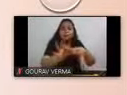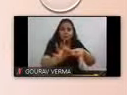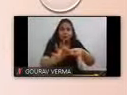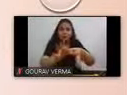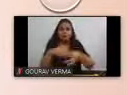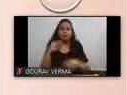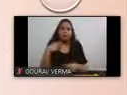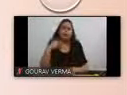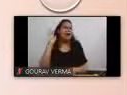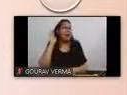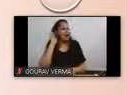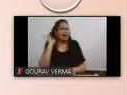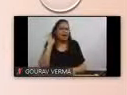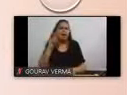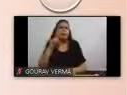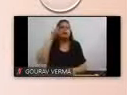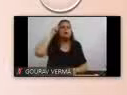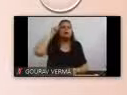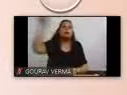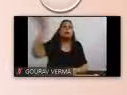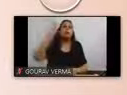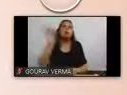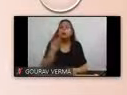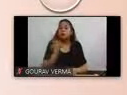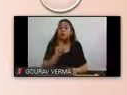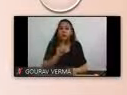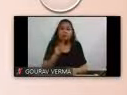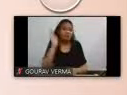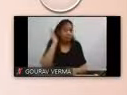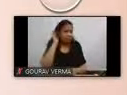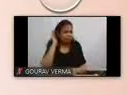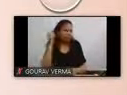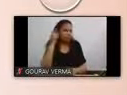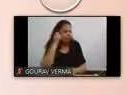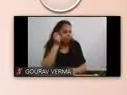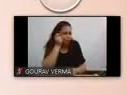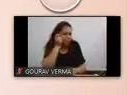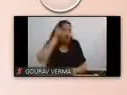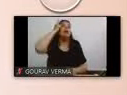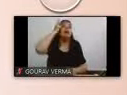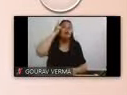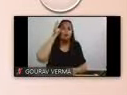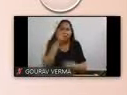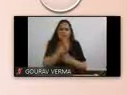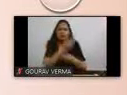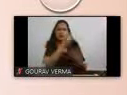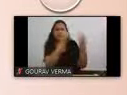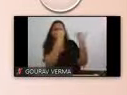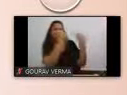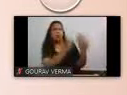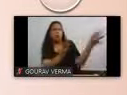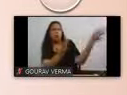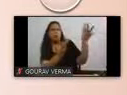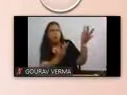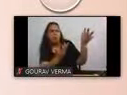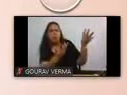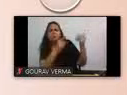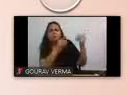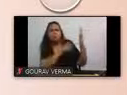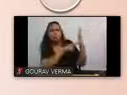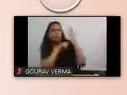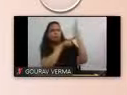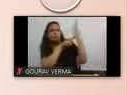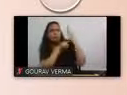देना, या जिनको दिखाई देता है वो टीचर की तरफ देखना, वो क्या दिखा रही है उसकी तरफ, उस पर